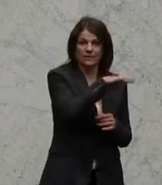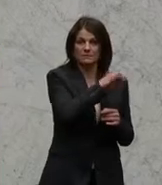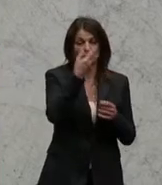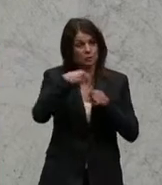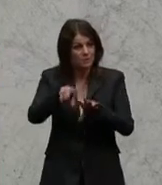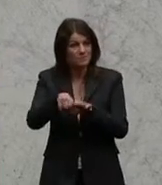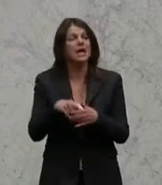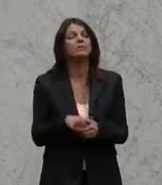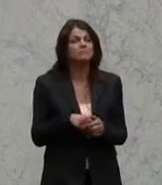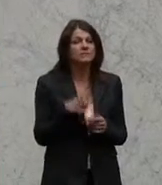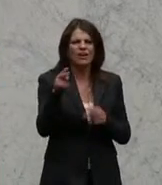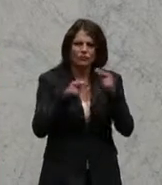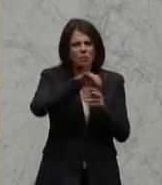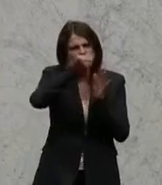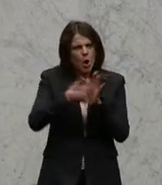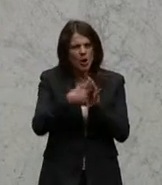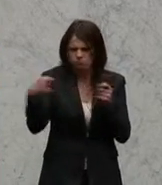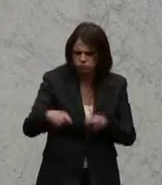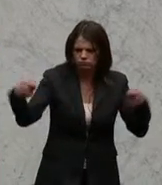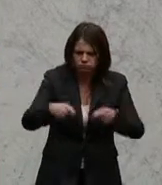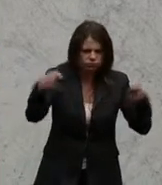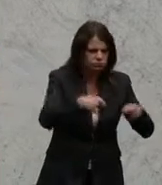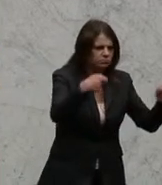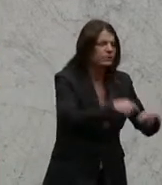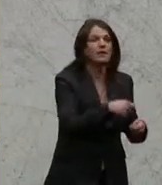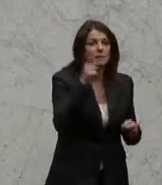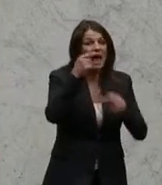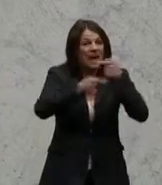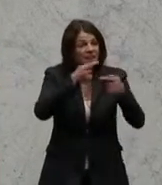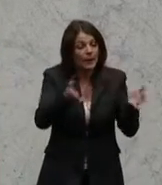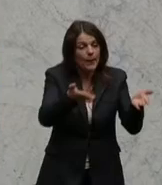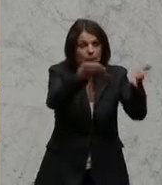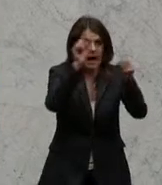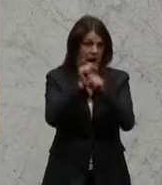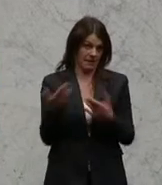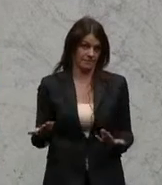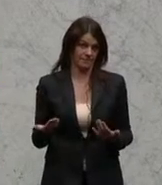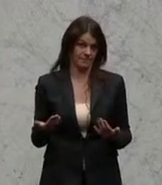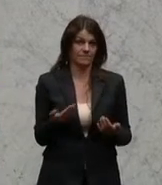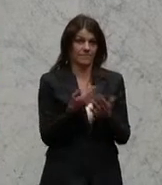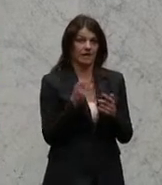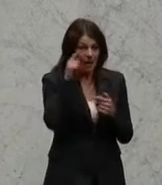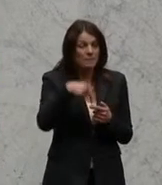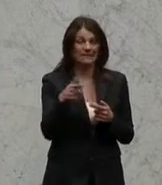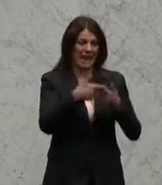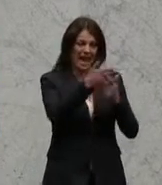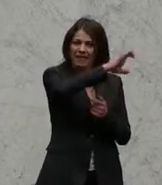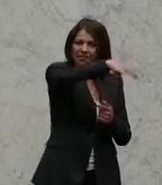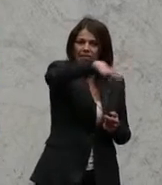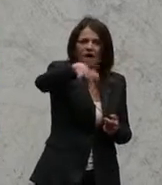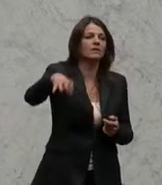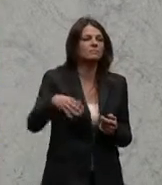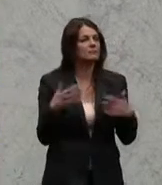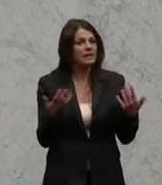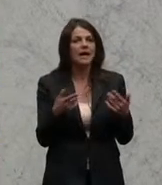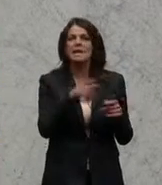2017 in Projekte hineinsteckt, um Entwicklung unten voranzutreiben. Wie gesagt, dass sich in diesen Ländern praktisch